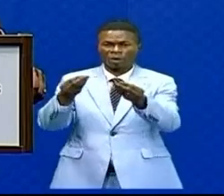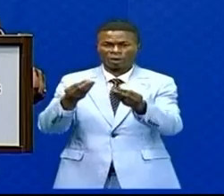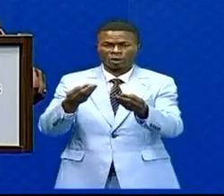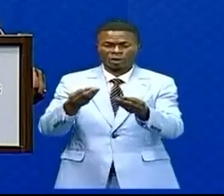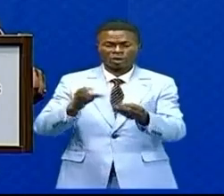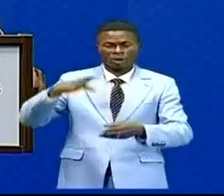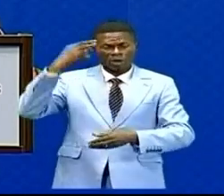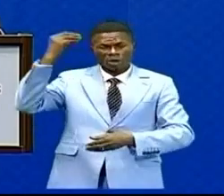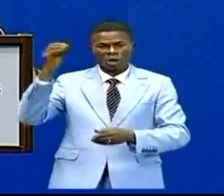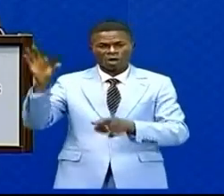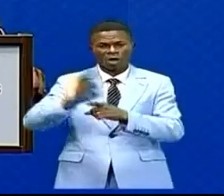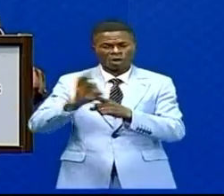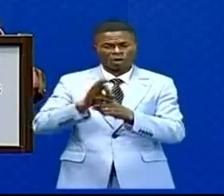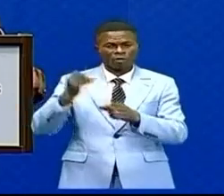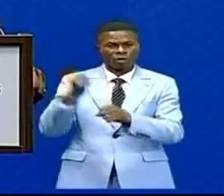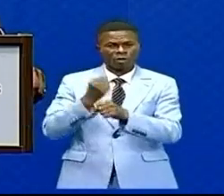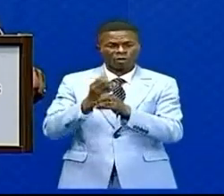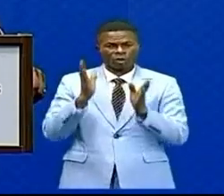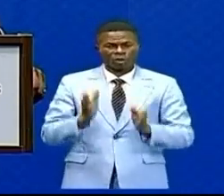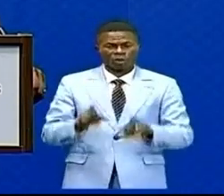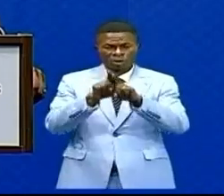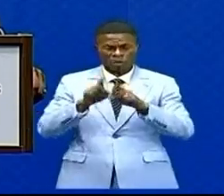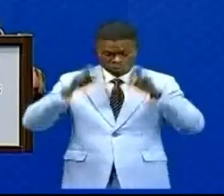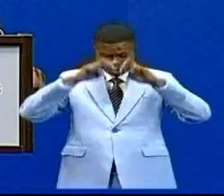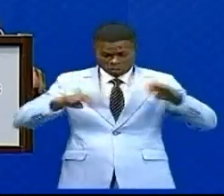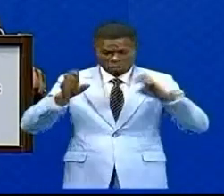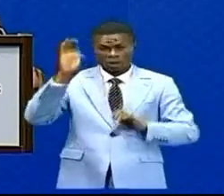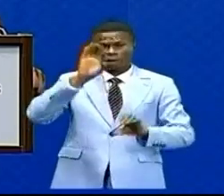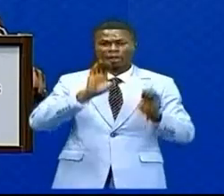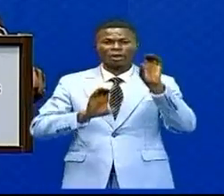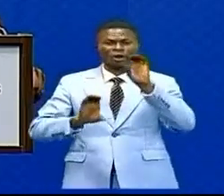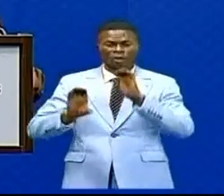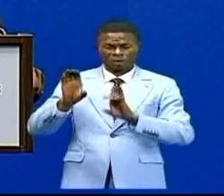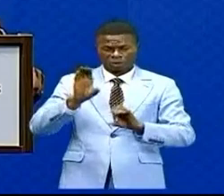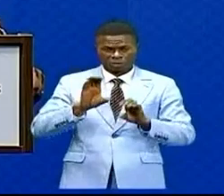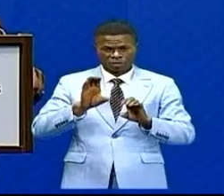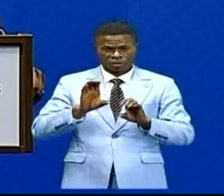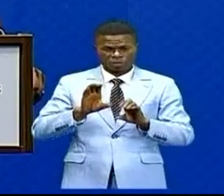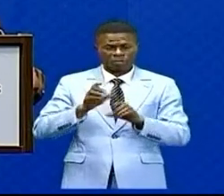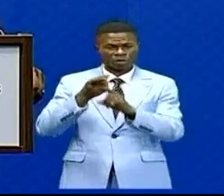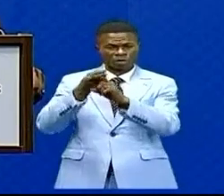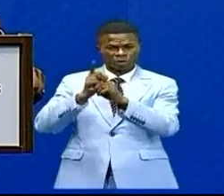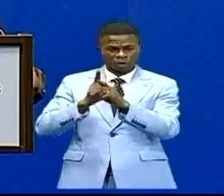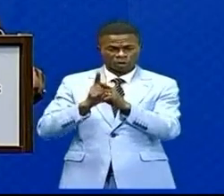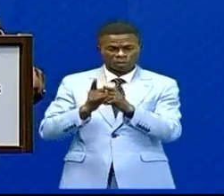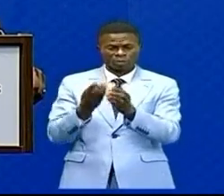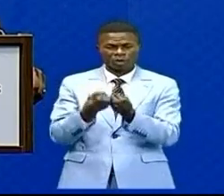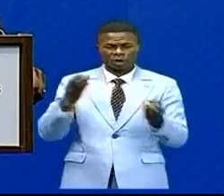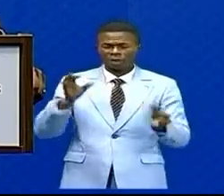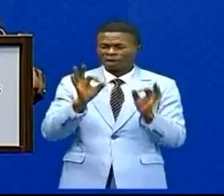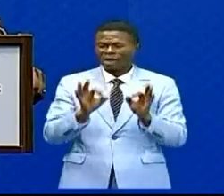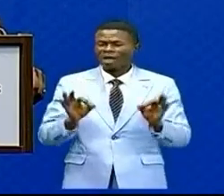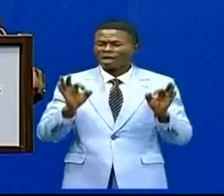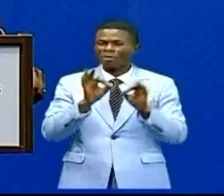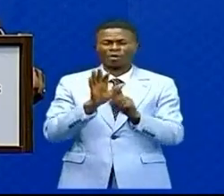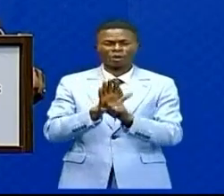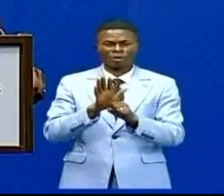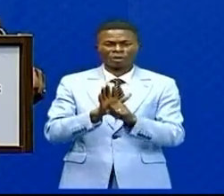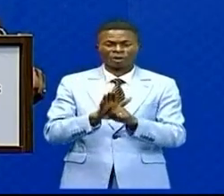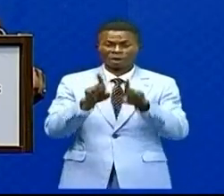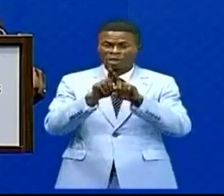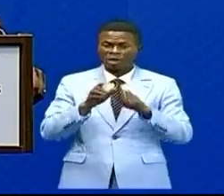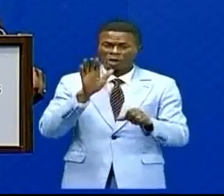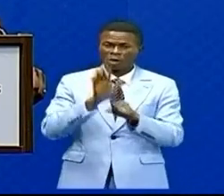la formation professionnelle et de la recherche scientifique, requièrent des ressources importantes et une